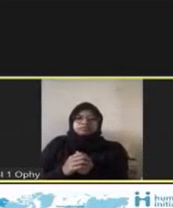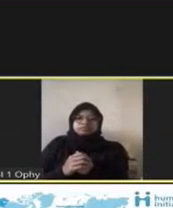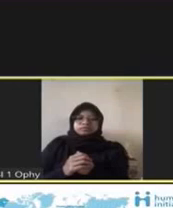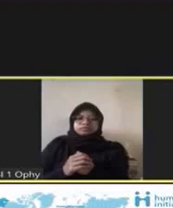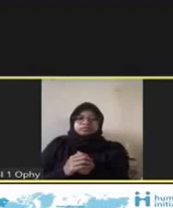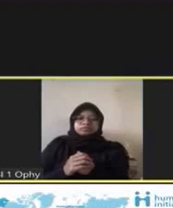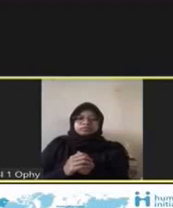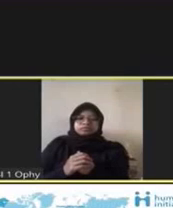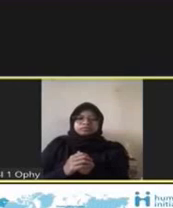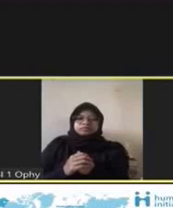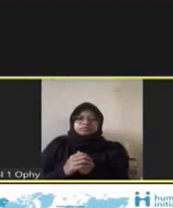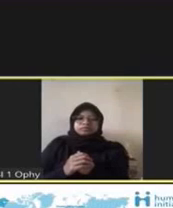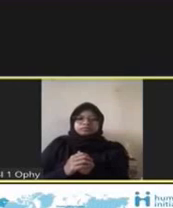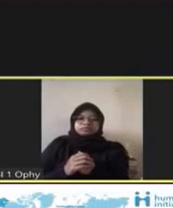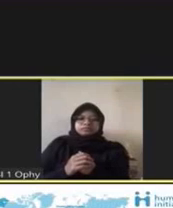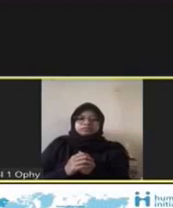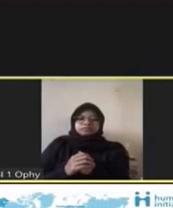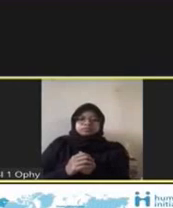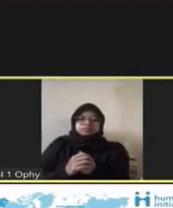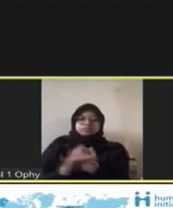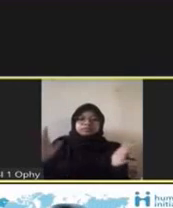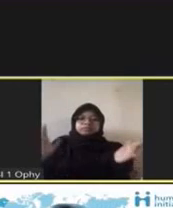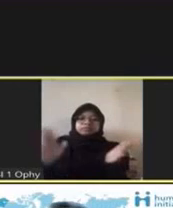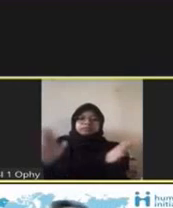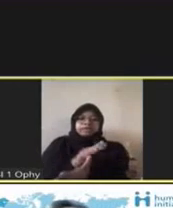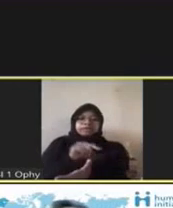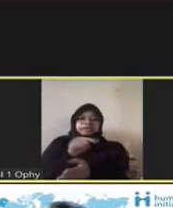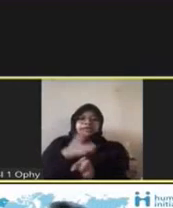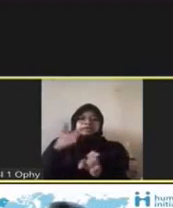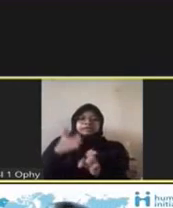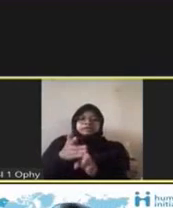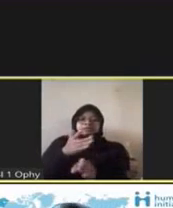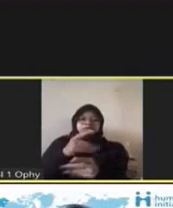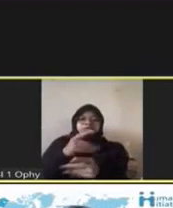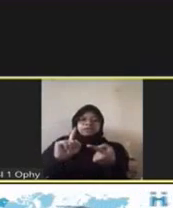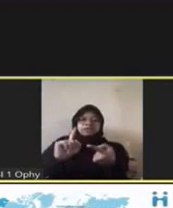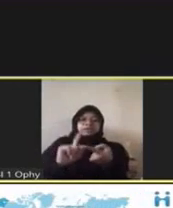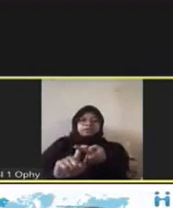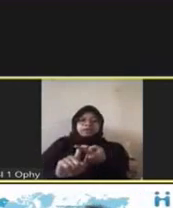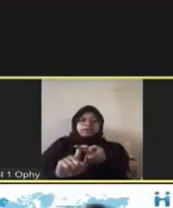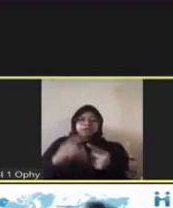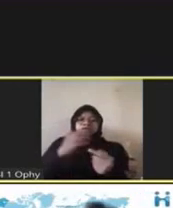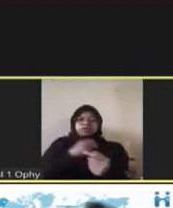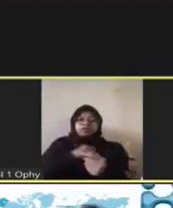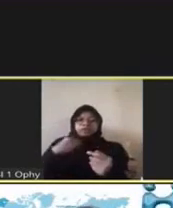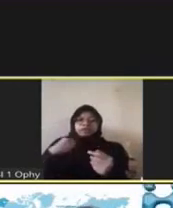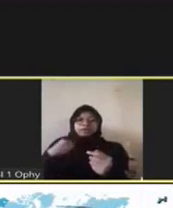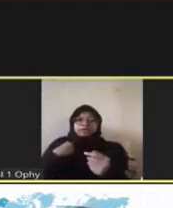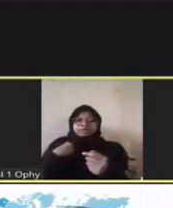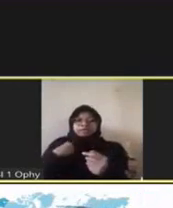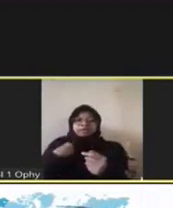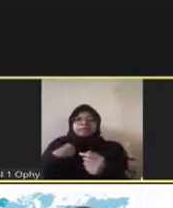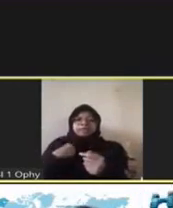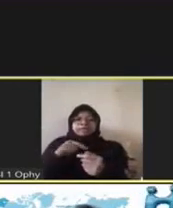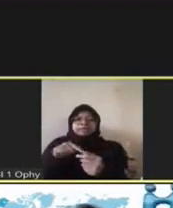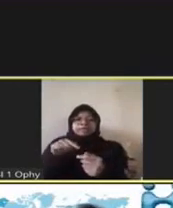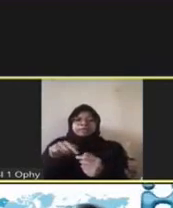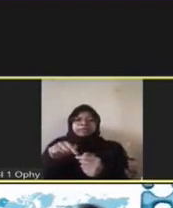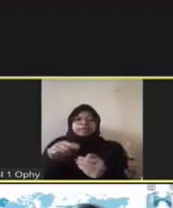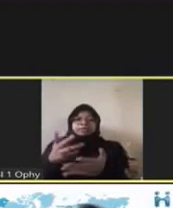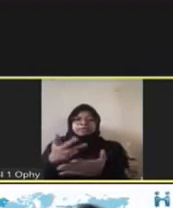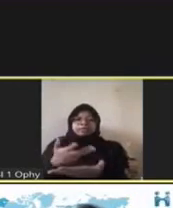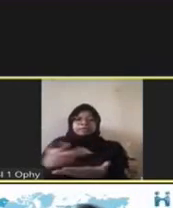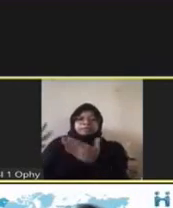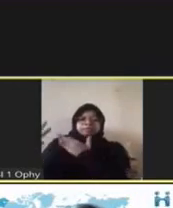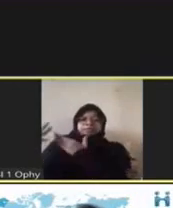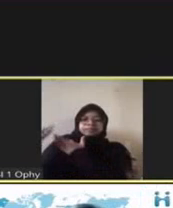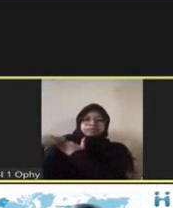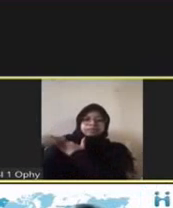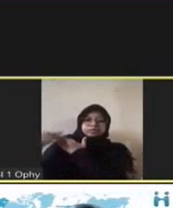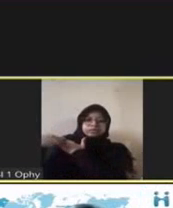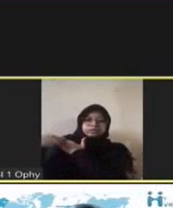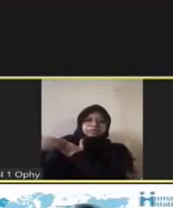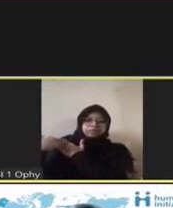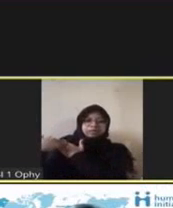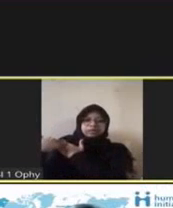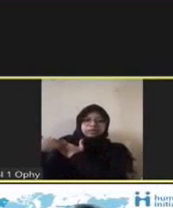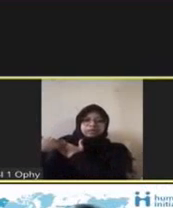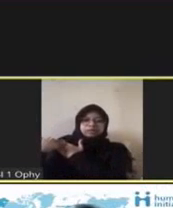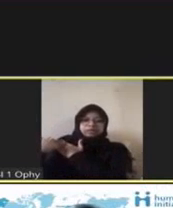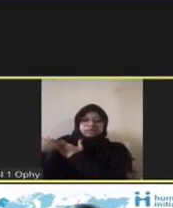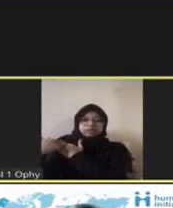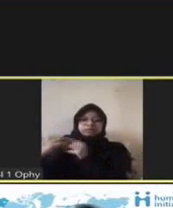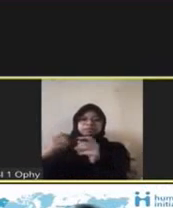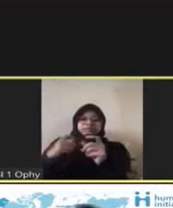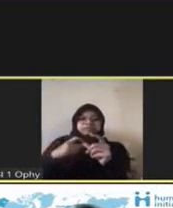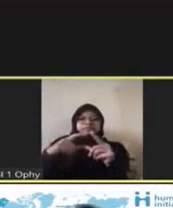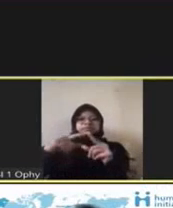Baik. Terima kasih atas kesempatannya. Sebelumnya, perkenalkan saya Dr. Yogi Prawira. Kebetulan saat ini sedang menjabat sebagai Ketua Satgas